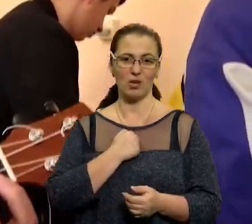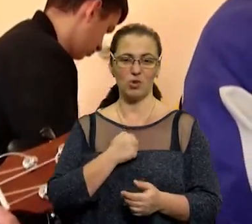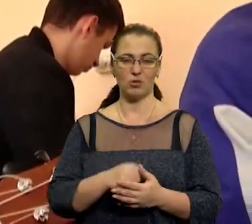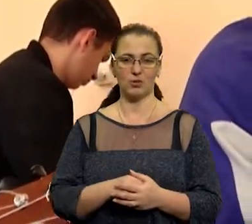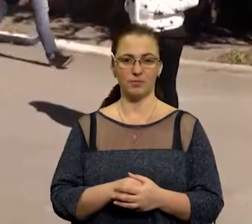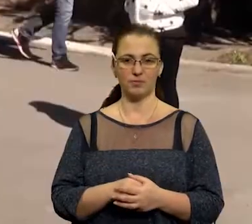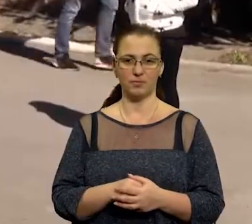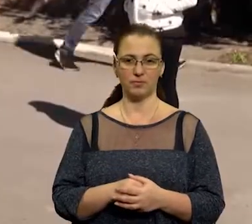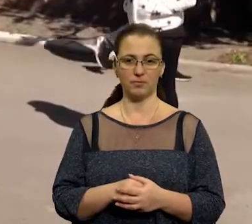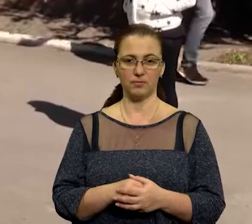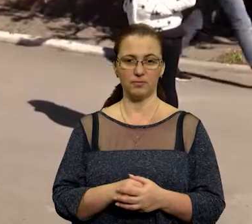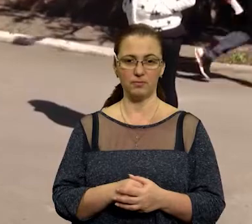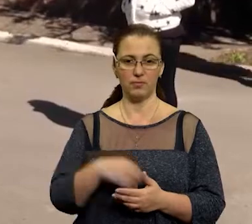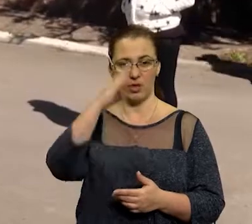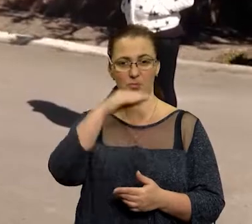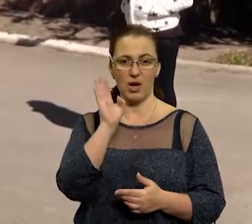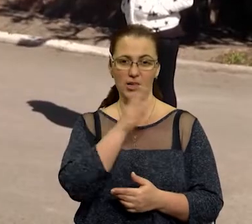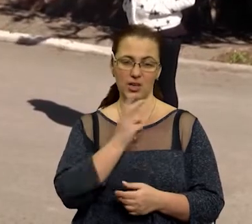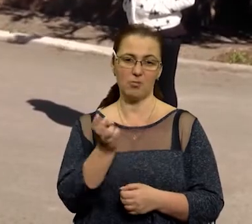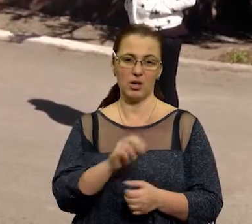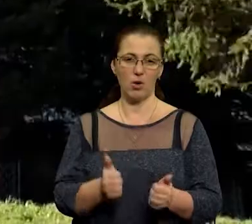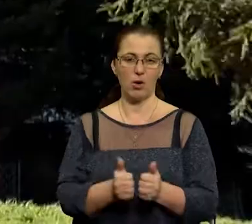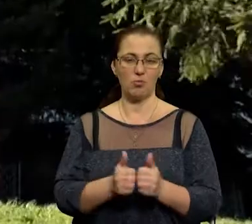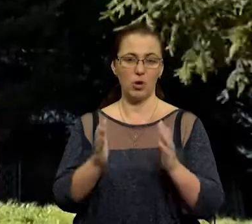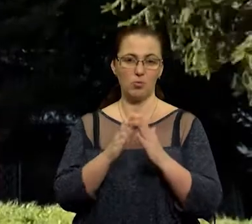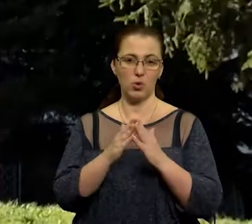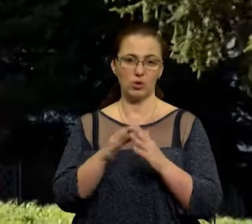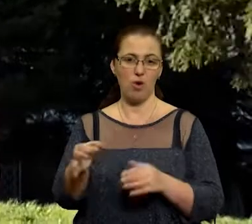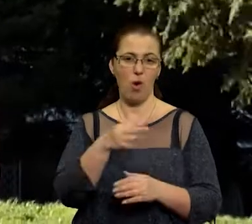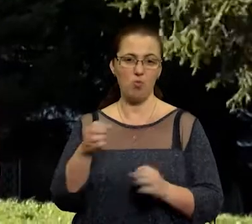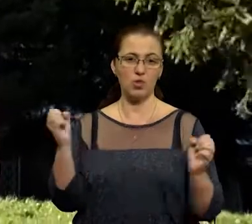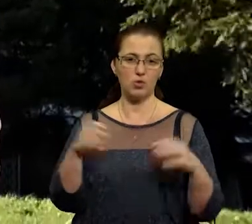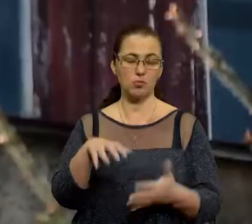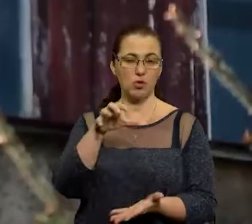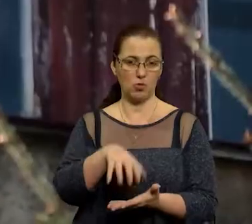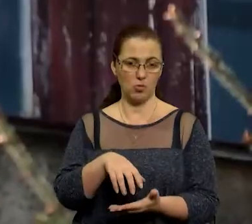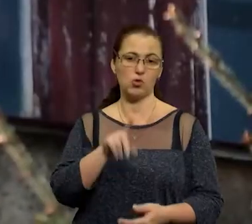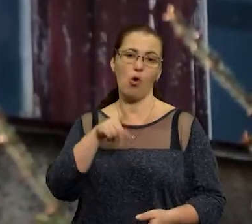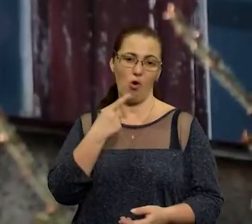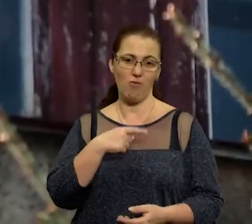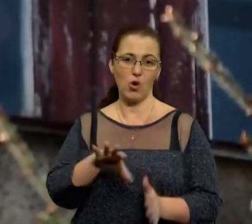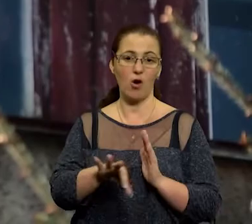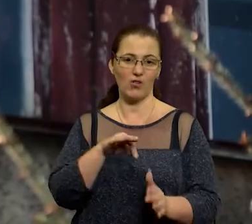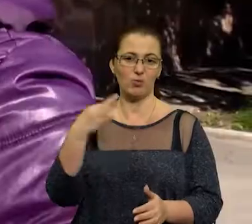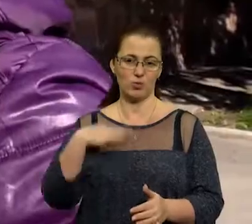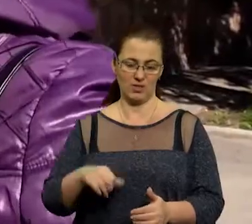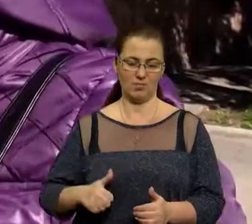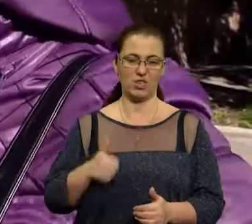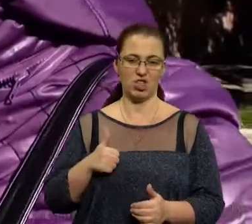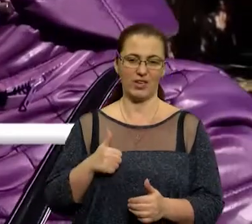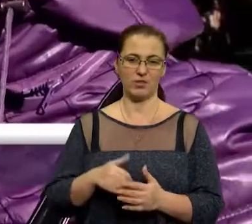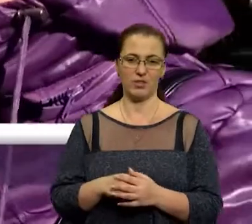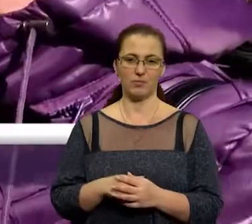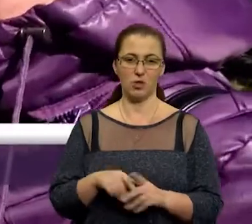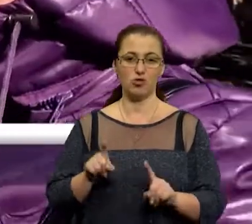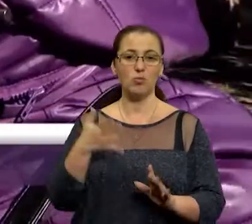зрусили. Батьки тим часом приходять під будівлю обласного збірного пункту. Впевнено кажуть, вибором своїх синів пишаються. Щоб